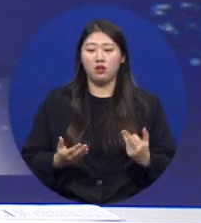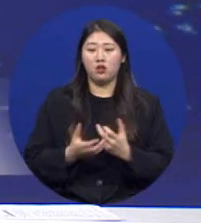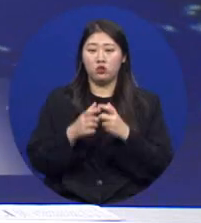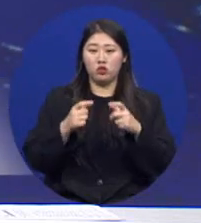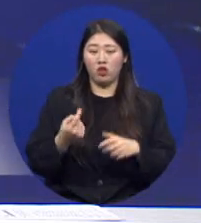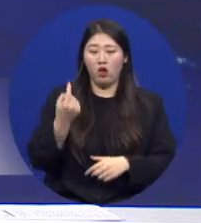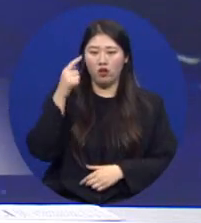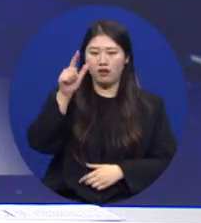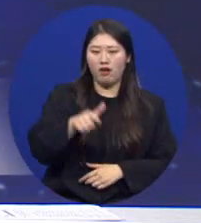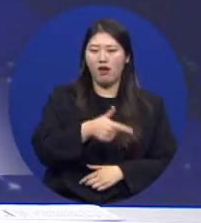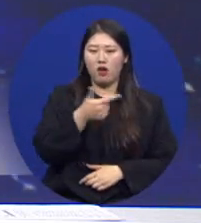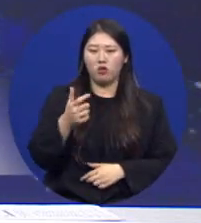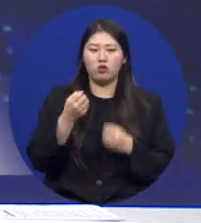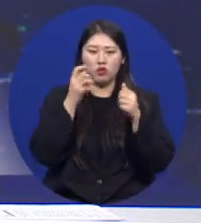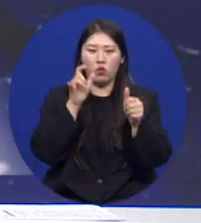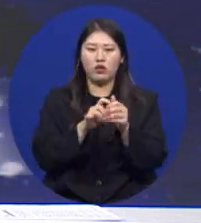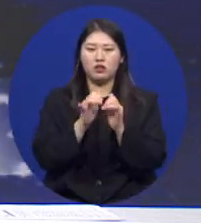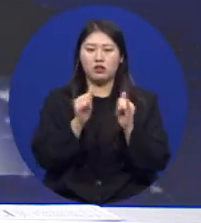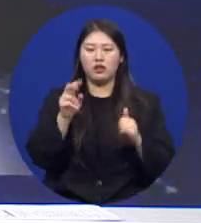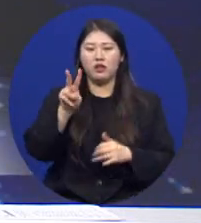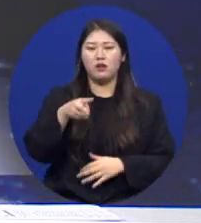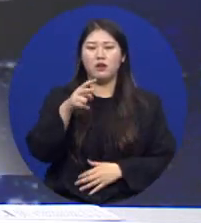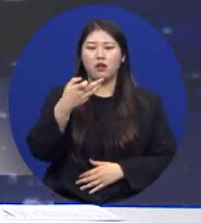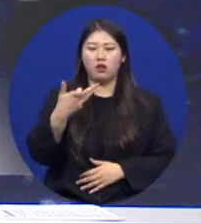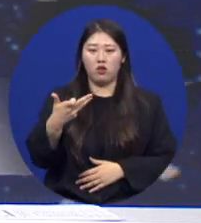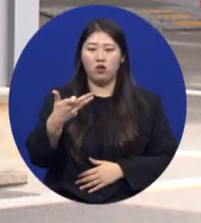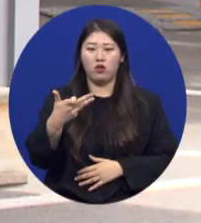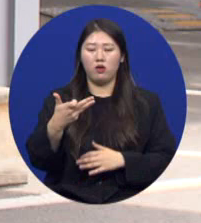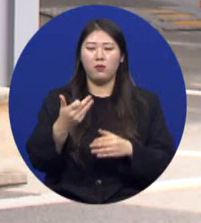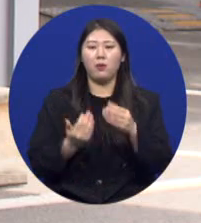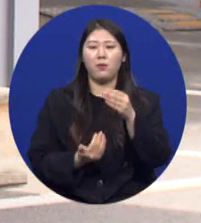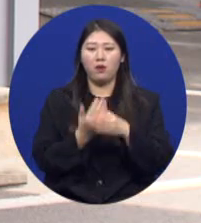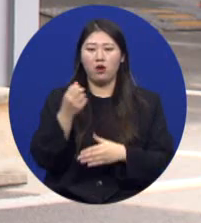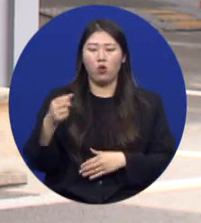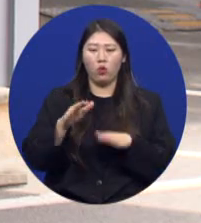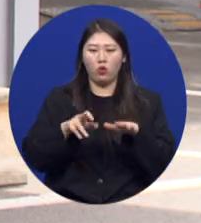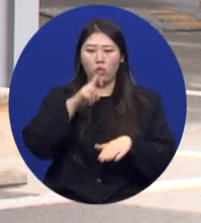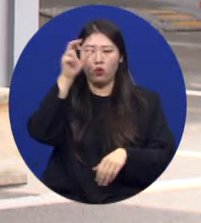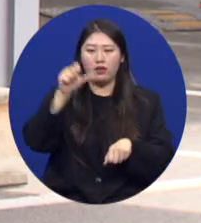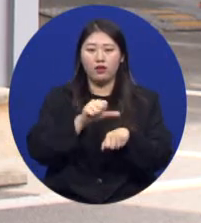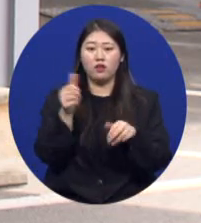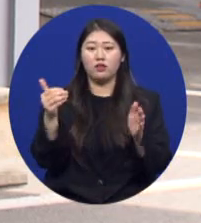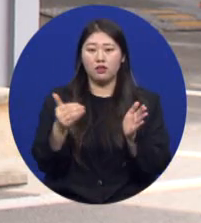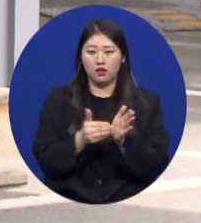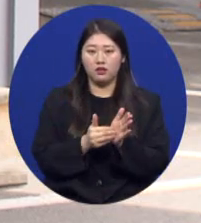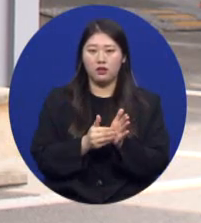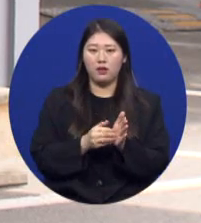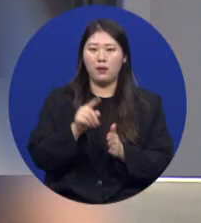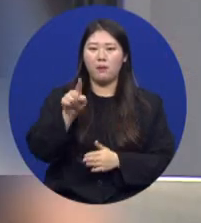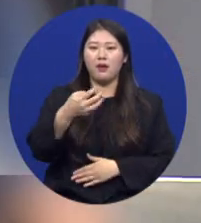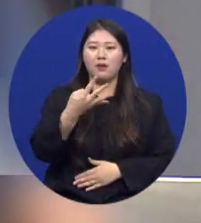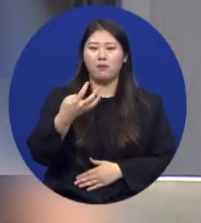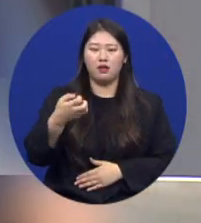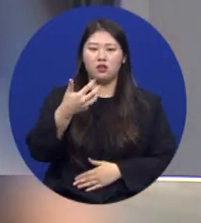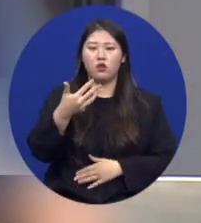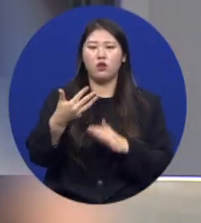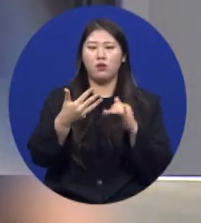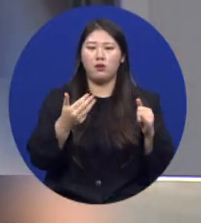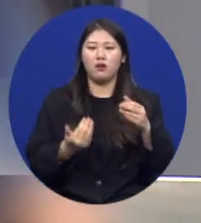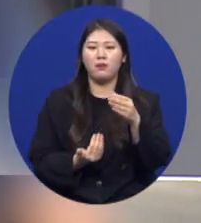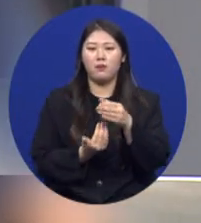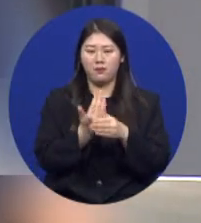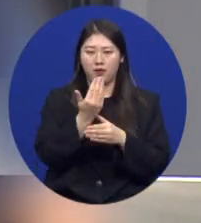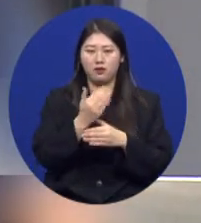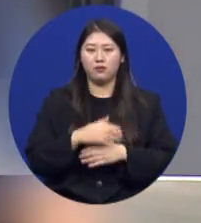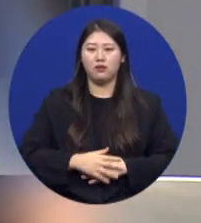제주에서는 어제 하루 코로나19 신규 확진자 218명이 발생했고 오늘 오후 5시까지 148명이